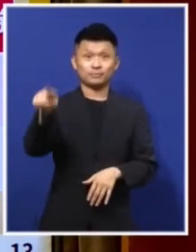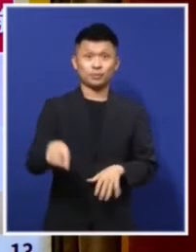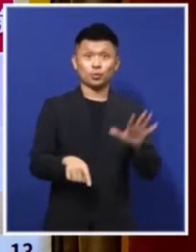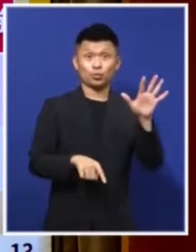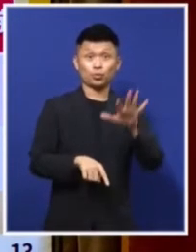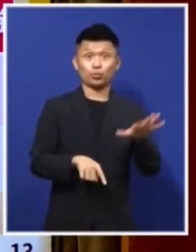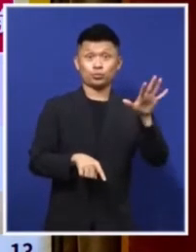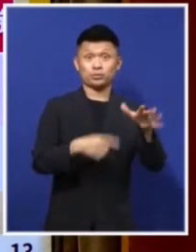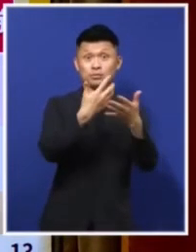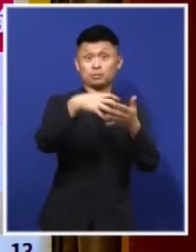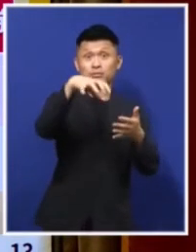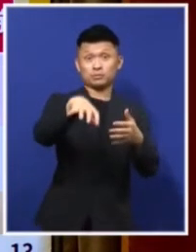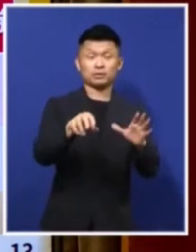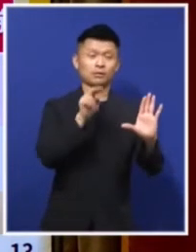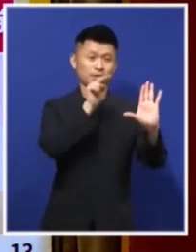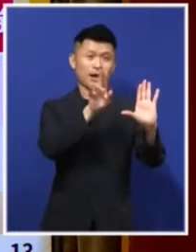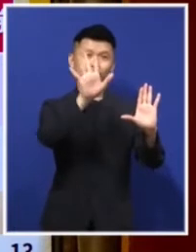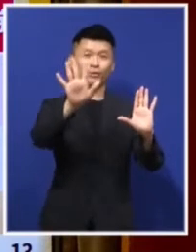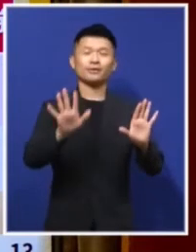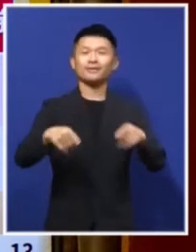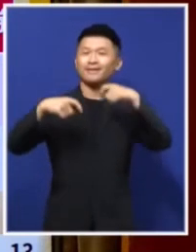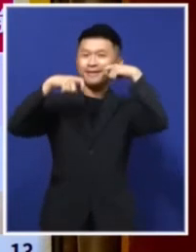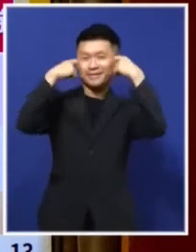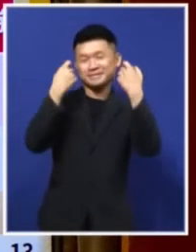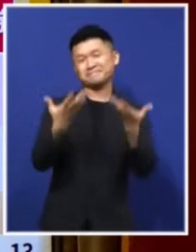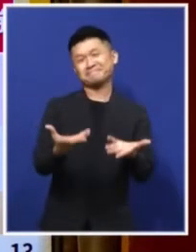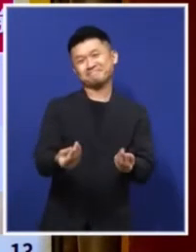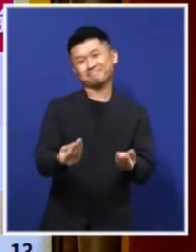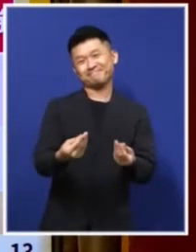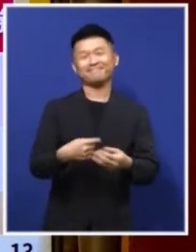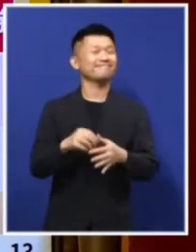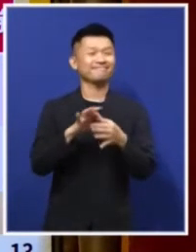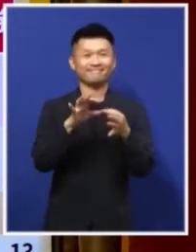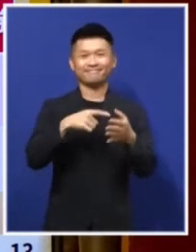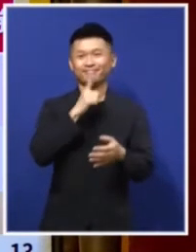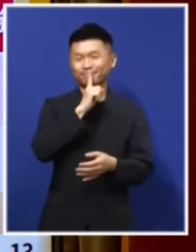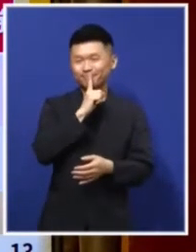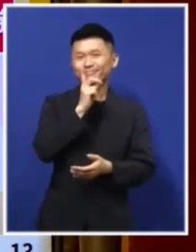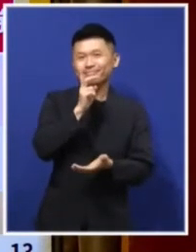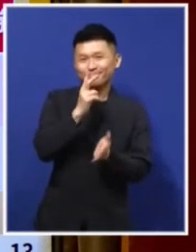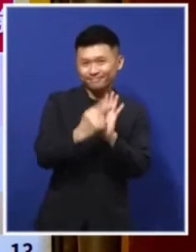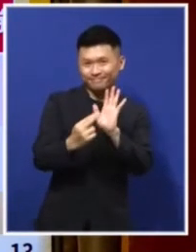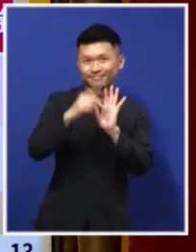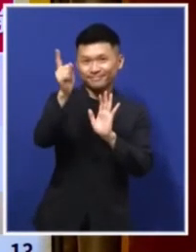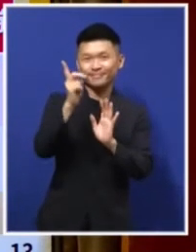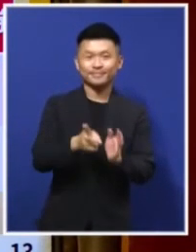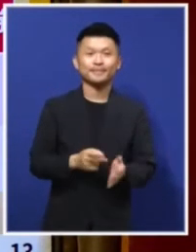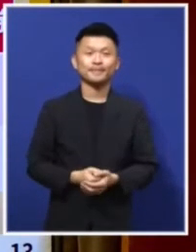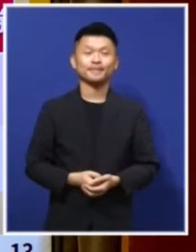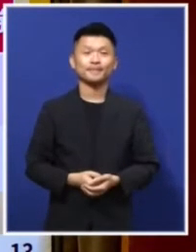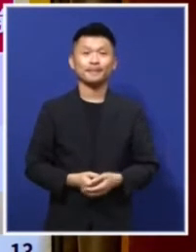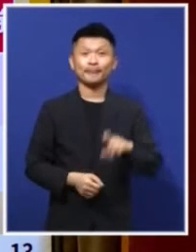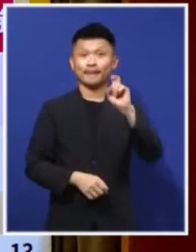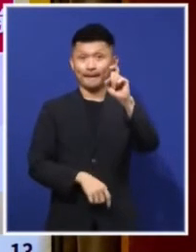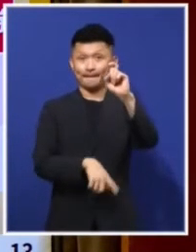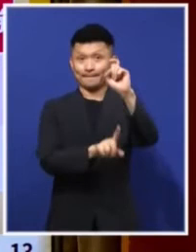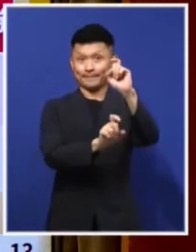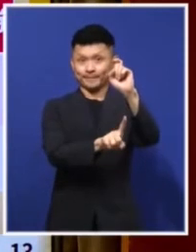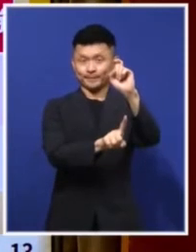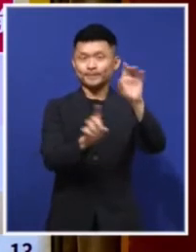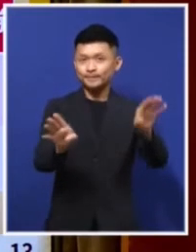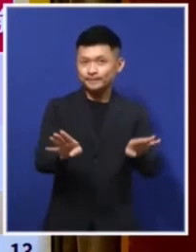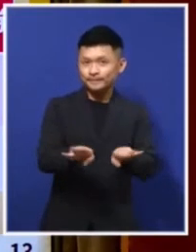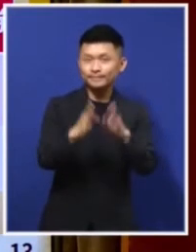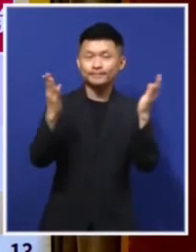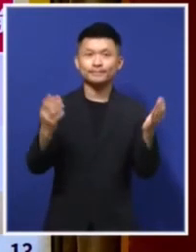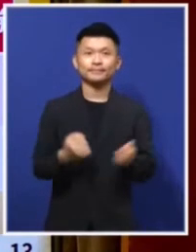了，所以大概也现在没有那么好奇了。不过我还是再念一次好了，就是说我们是从10月11号开始，